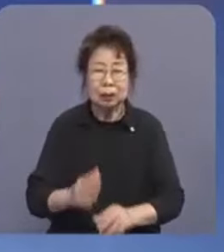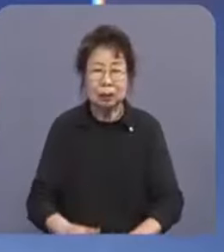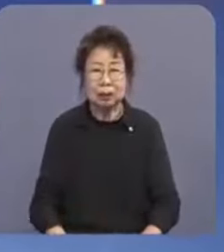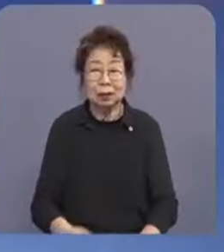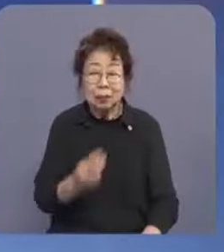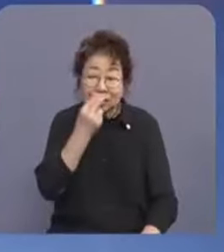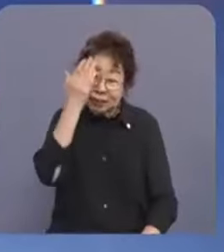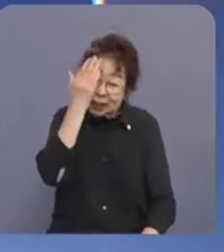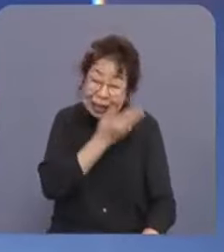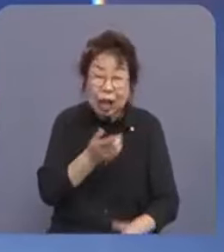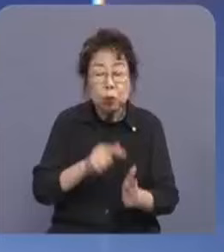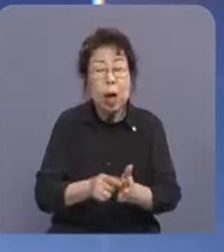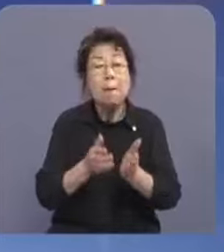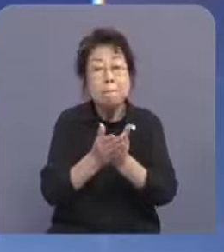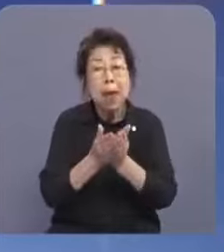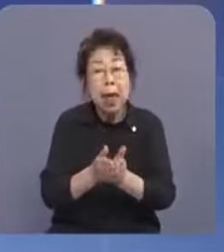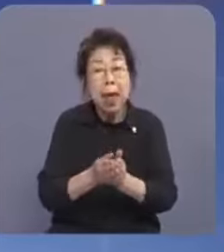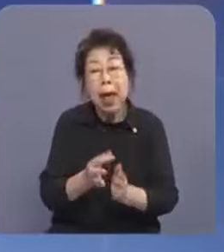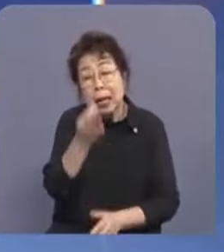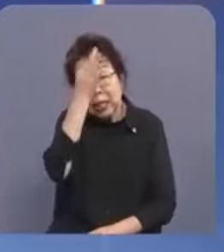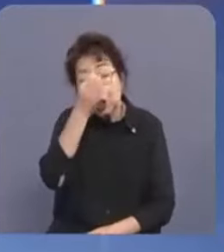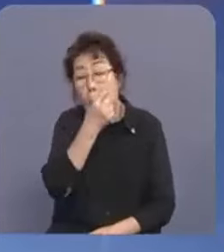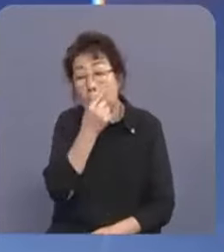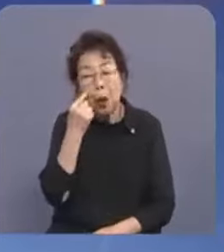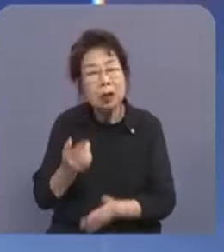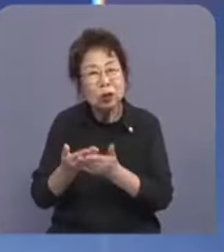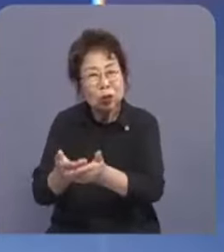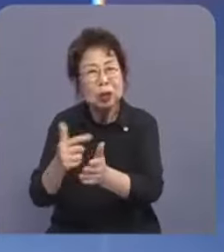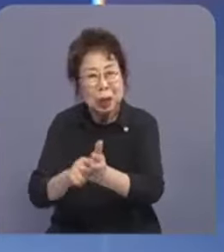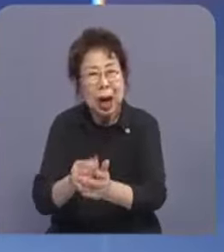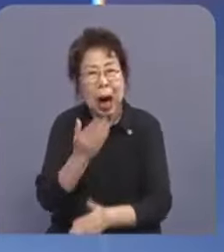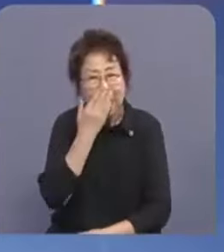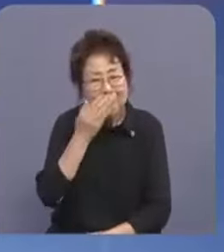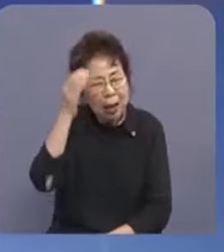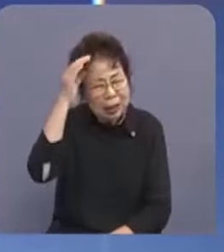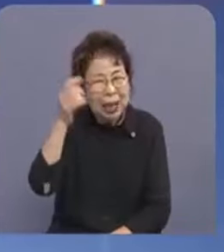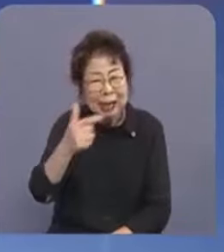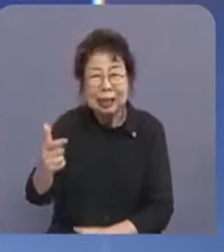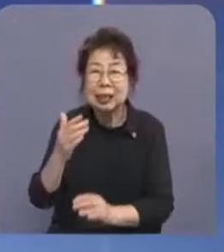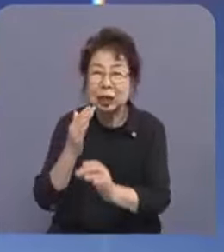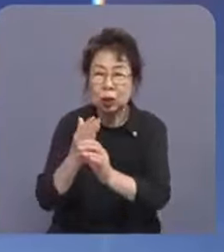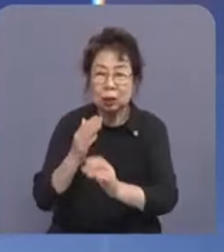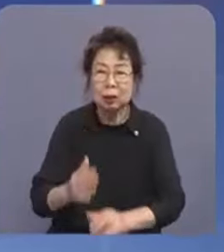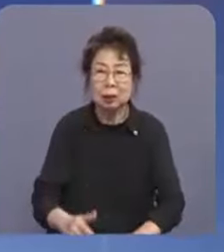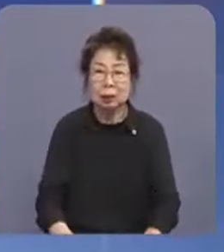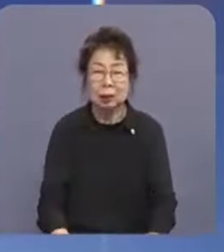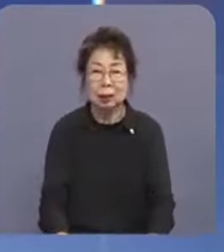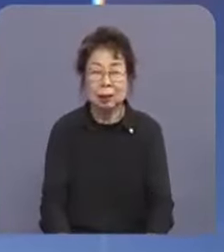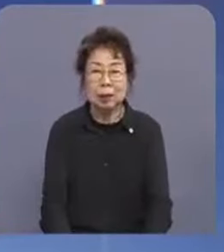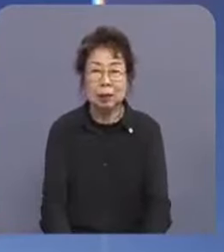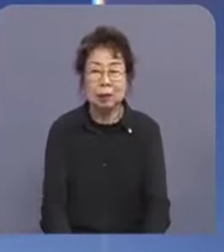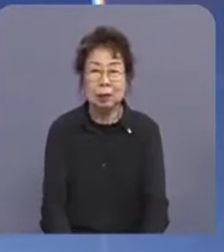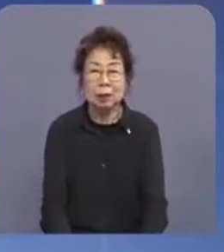친환경 성박 관련 기술을 세계적으로 선도할 수 있을 것으로 기대를 모으고 있습니다 보대 최재훈